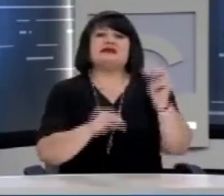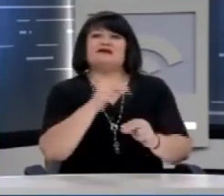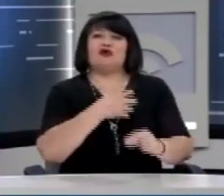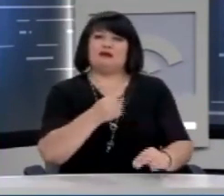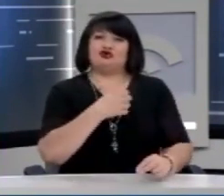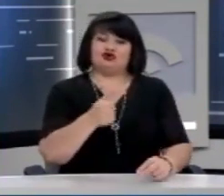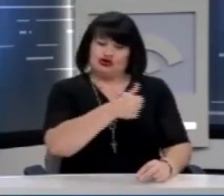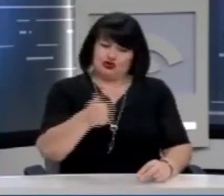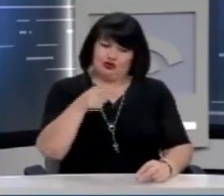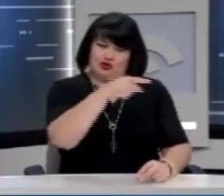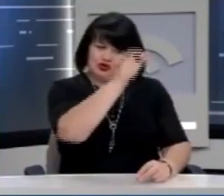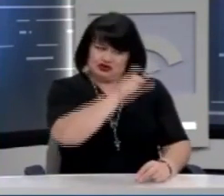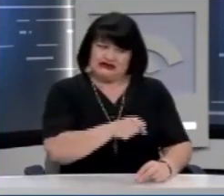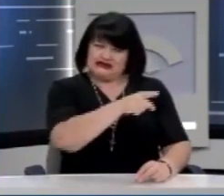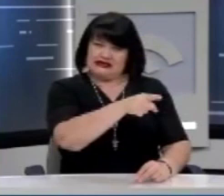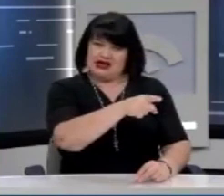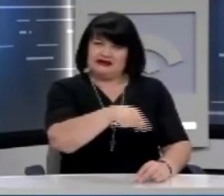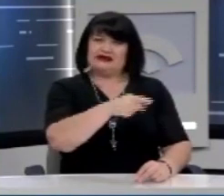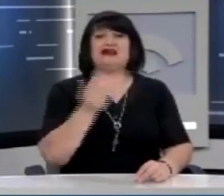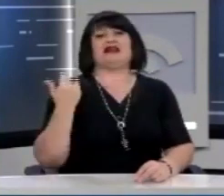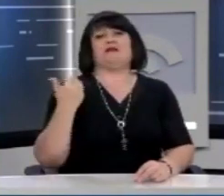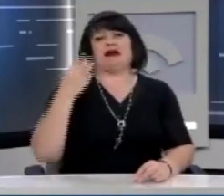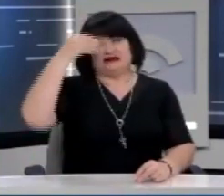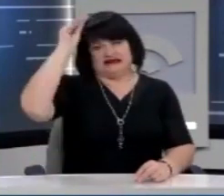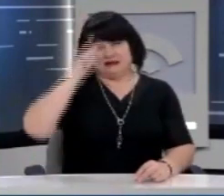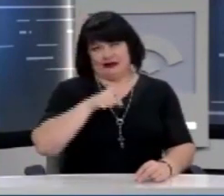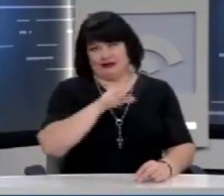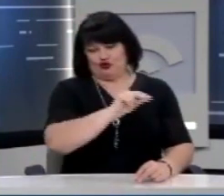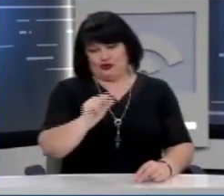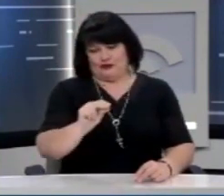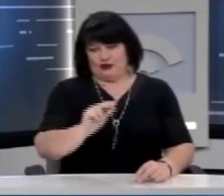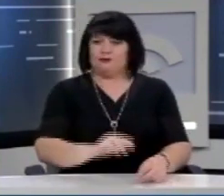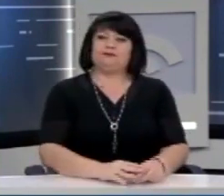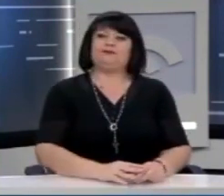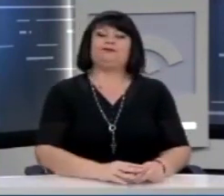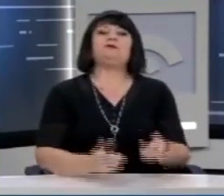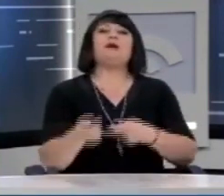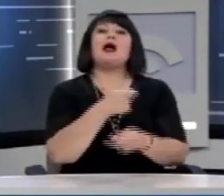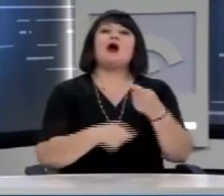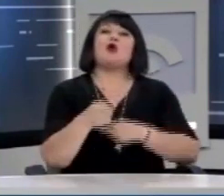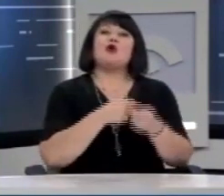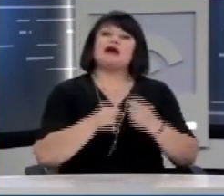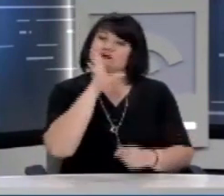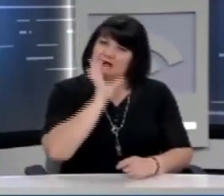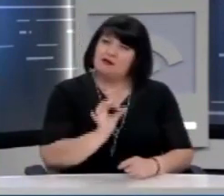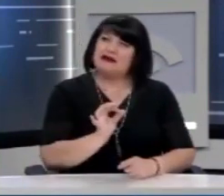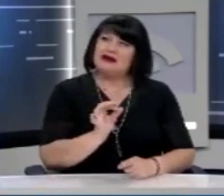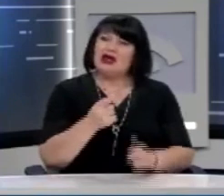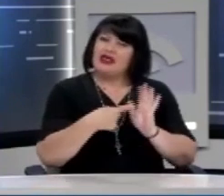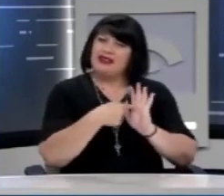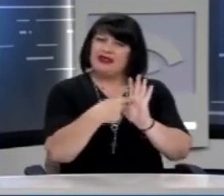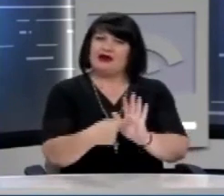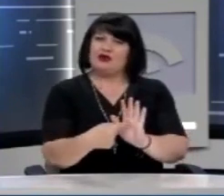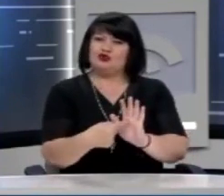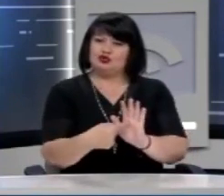όχι μόνο σε εσάς, αλλά και στον προκάτοχό σας, τον κύριο Τσίπρα. Οι αγορές πράγματι επιβεβαιώνουν